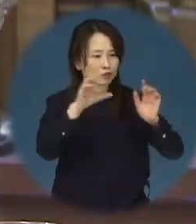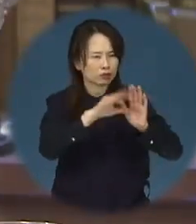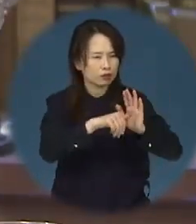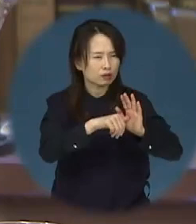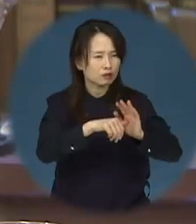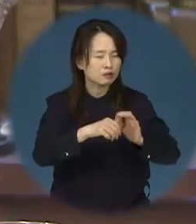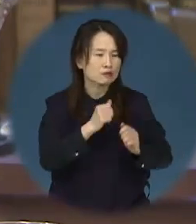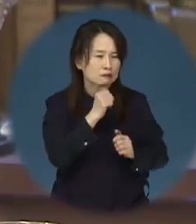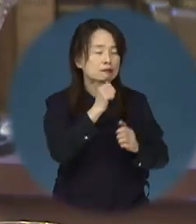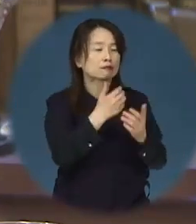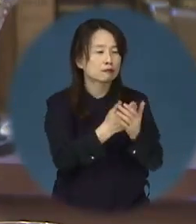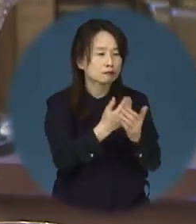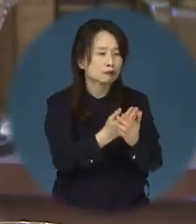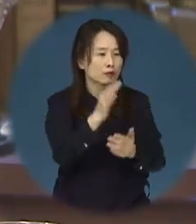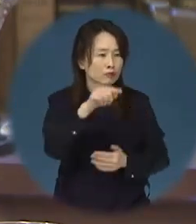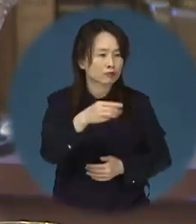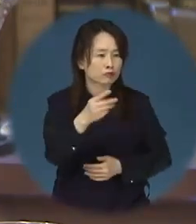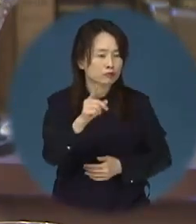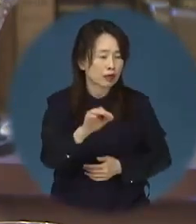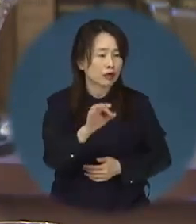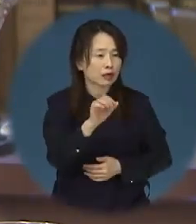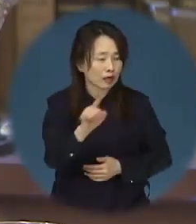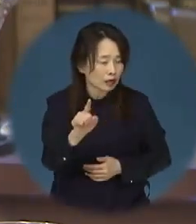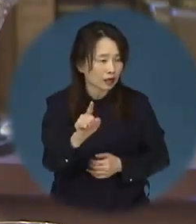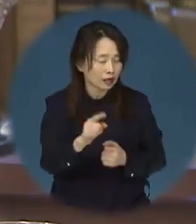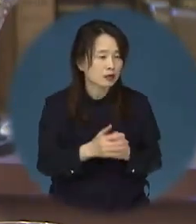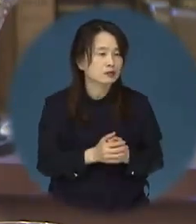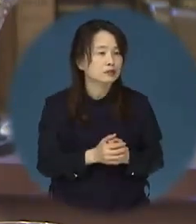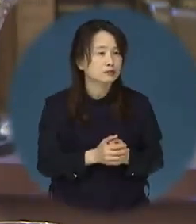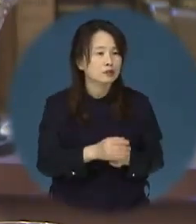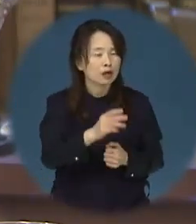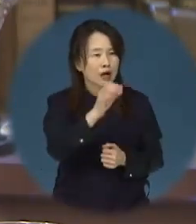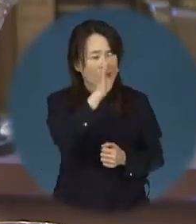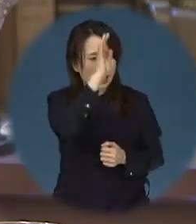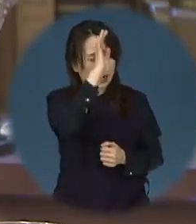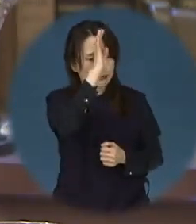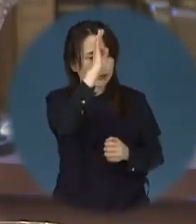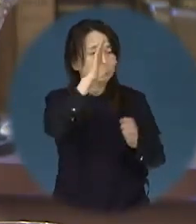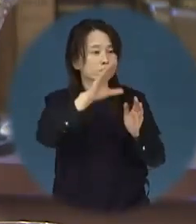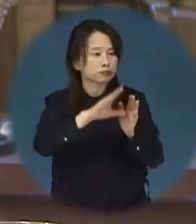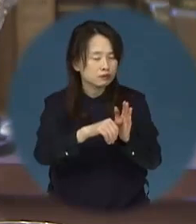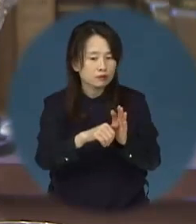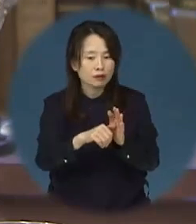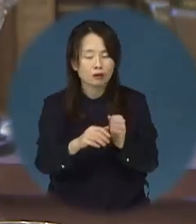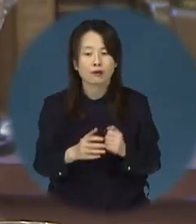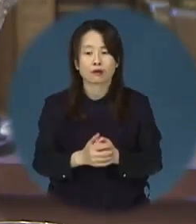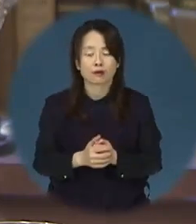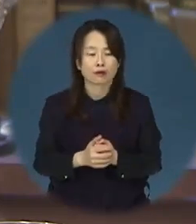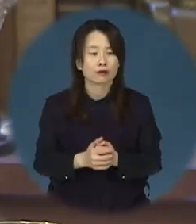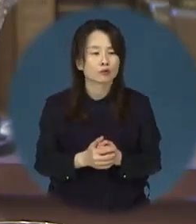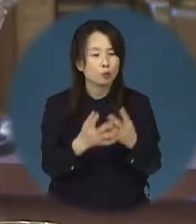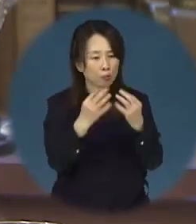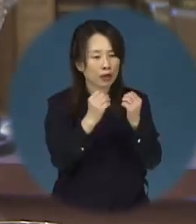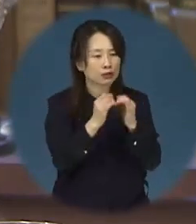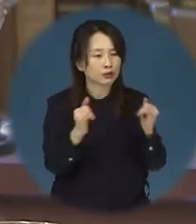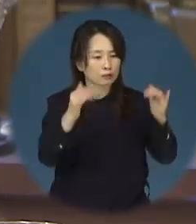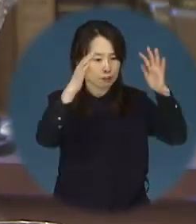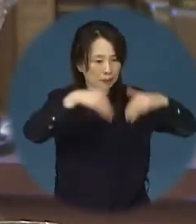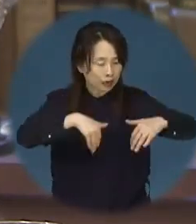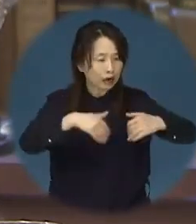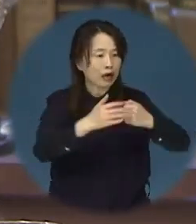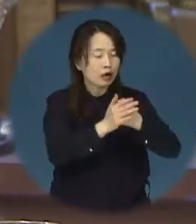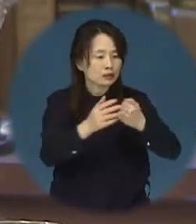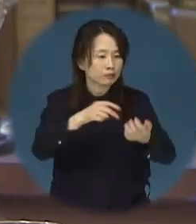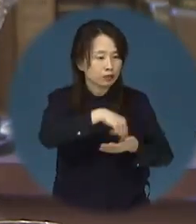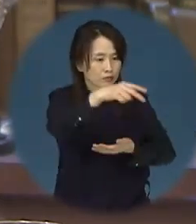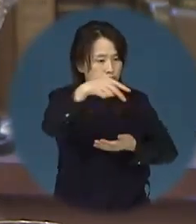거린이나 불황인들이었다면 네. IMF를 맞으면서 멀쩡하던 네. 분들이 거리로 쏟아져 나오는 걸 우리가 봤고 네. 사회가 이제 여기에